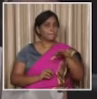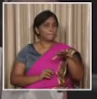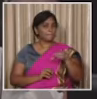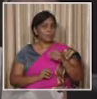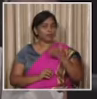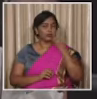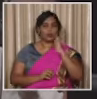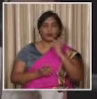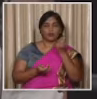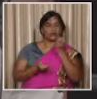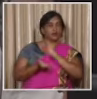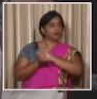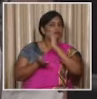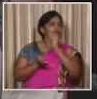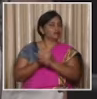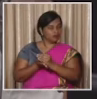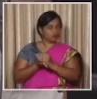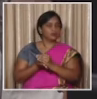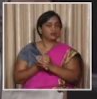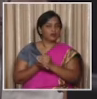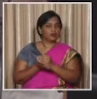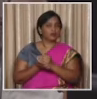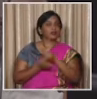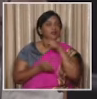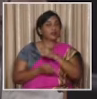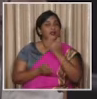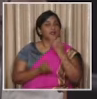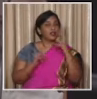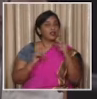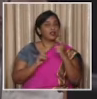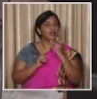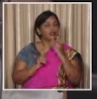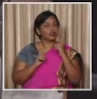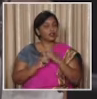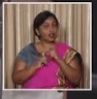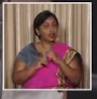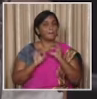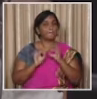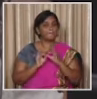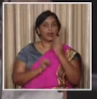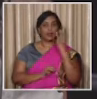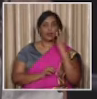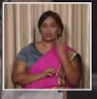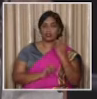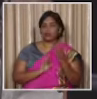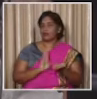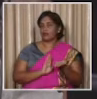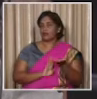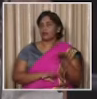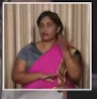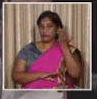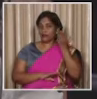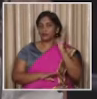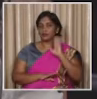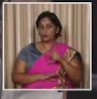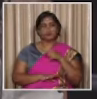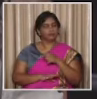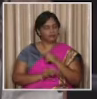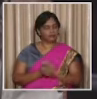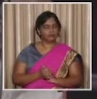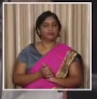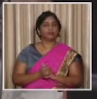හැකි විදේශ විනිමය සංචිත ප්‍රමාණය ඇමරිකානු ඩොලර් බිලියන 3කට වඩා වැඩි අගයකට ඉහළ දැංවී